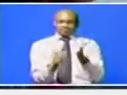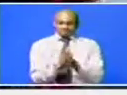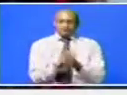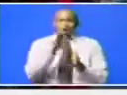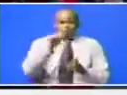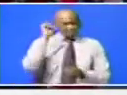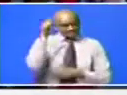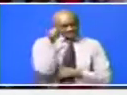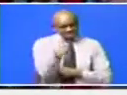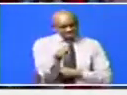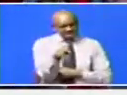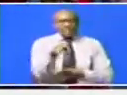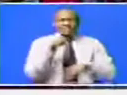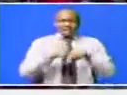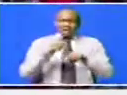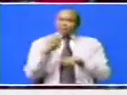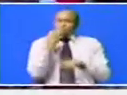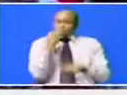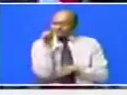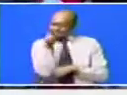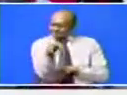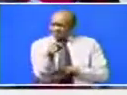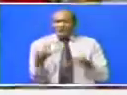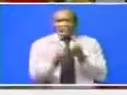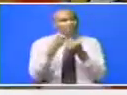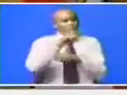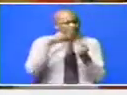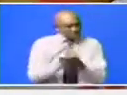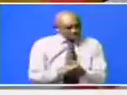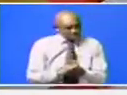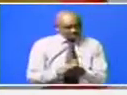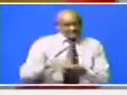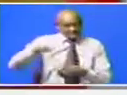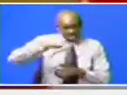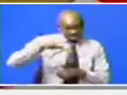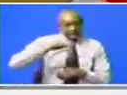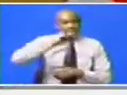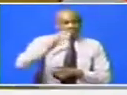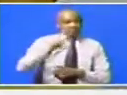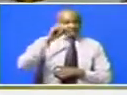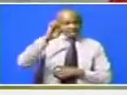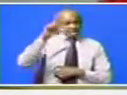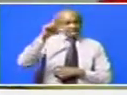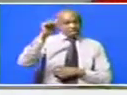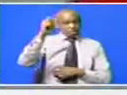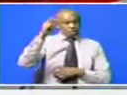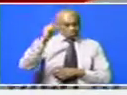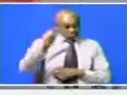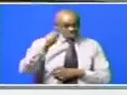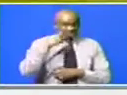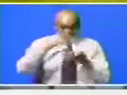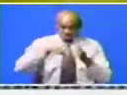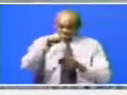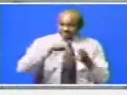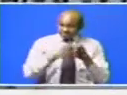Nchini Kenya, kisa cha maambukizi ya homa ya Marburg kilitokea kwa mara ya kwanza katika maeneo ya mlima Elgon. Ugonjwa huo unadaiwa mwanzoni